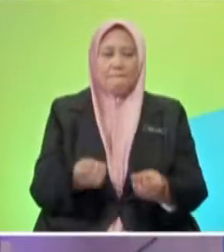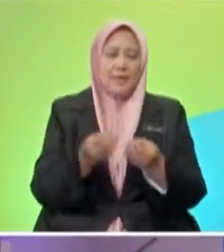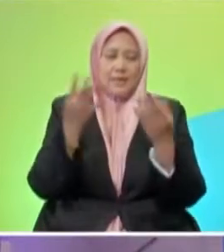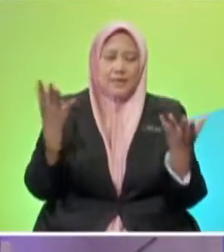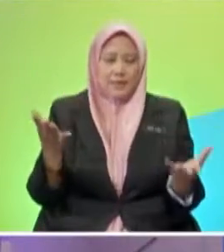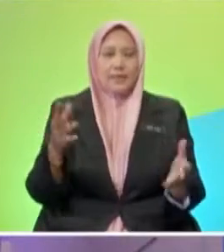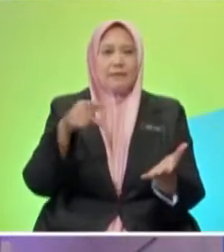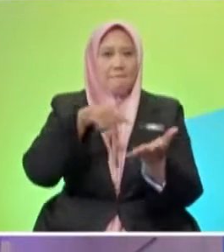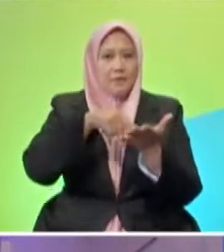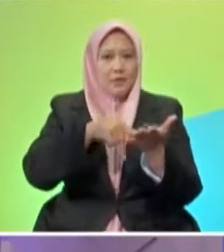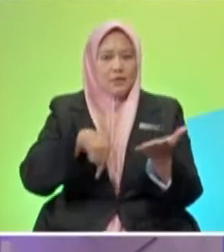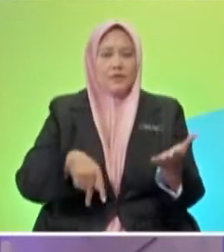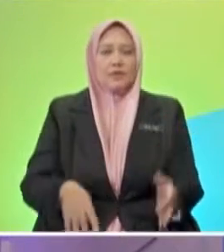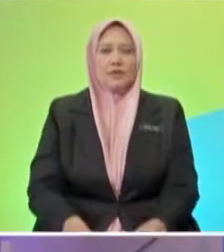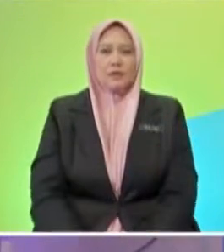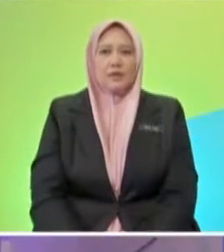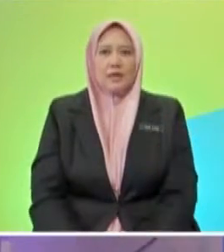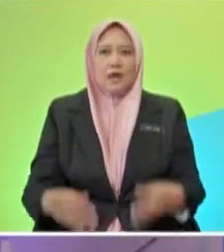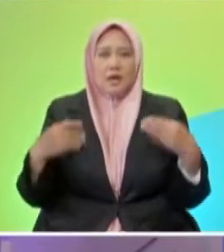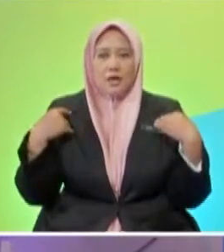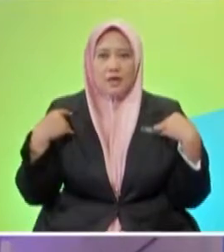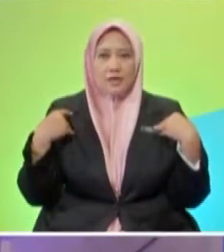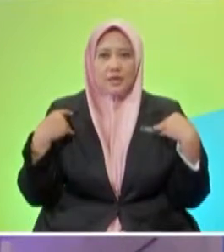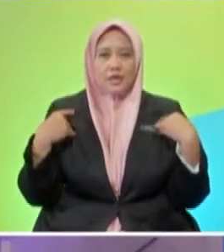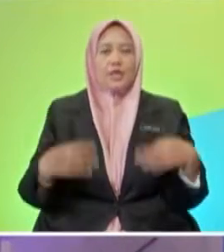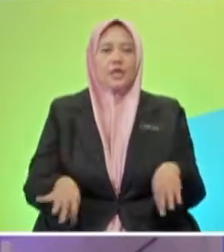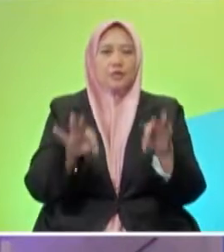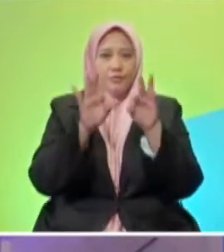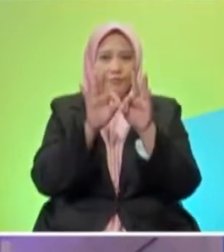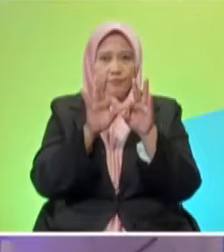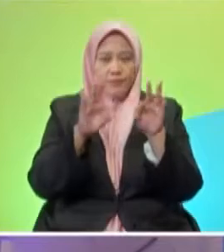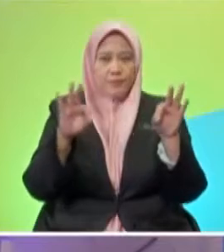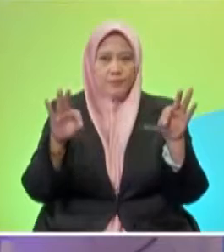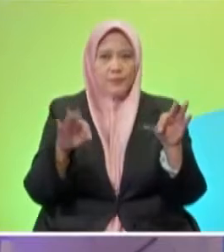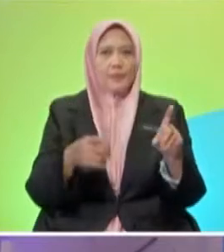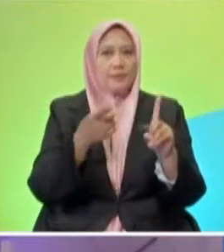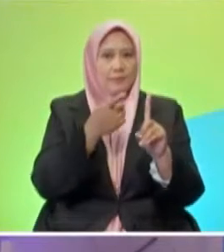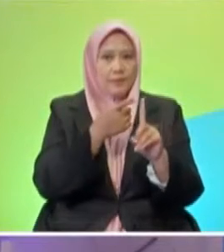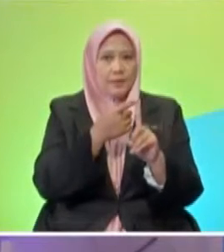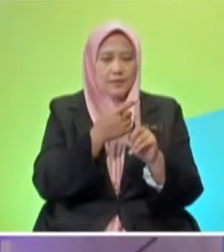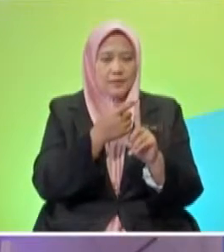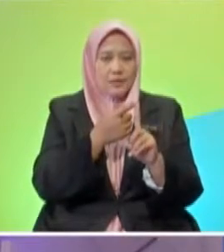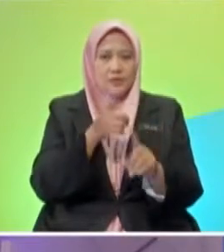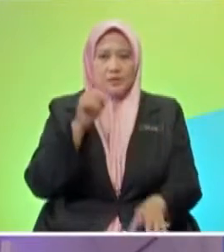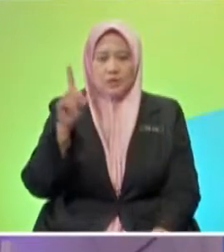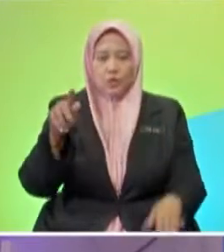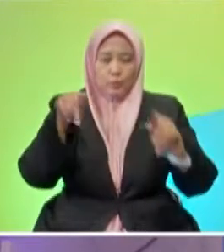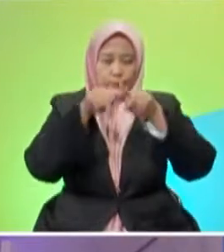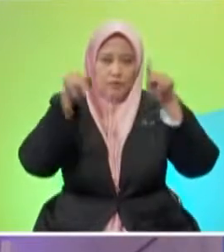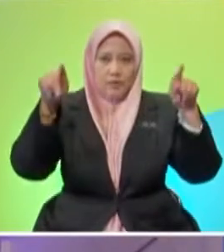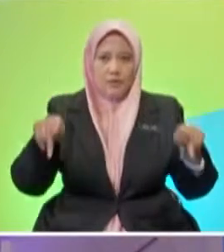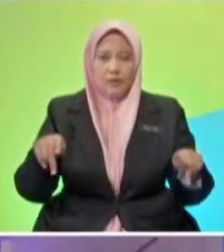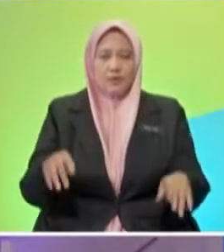tiga tips tadi kita aja frasa atau perkataan pertama ayat pertama daripada satu prendeng seterusnya